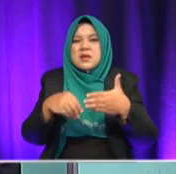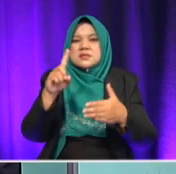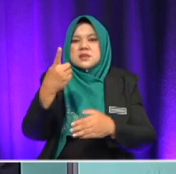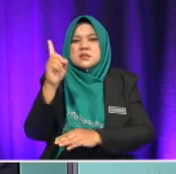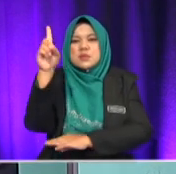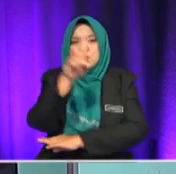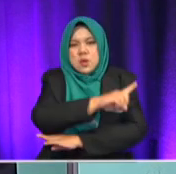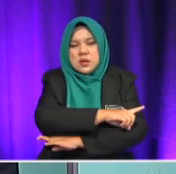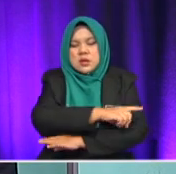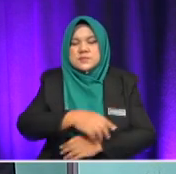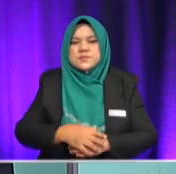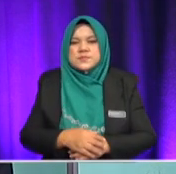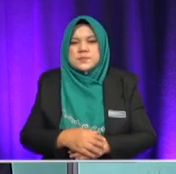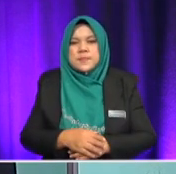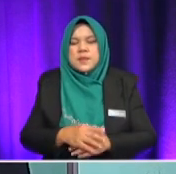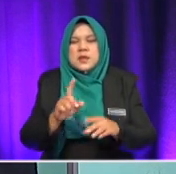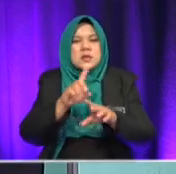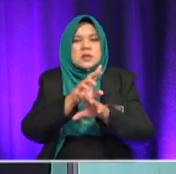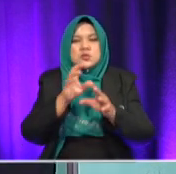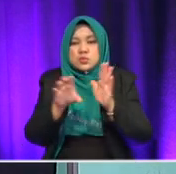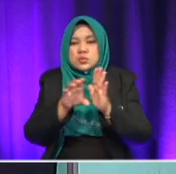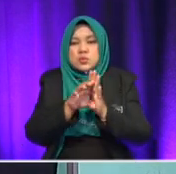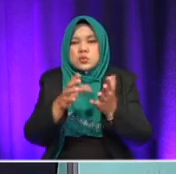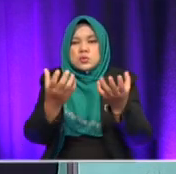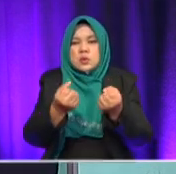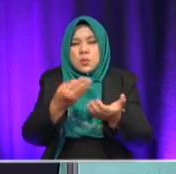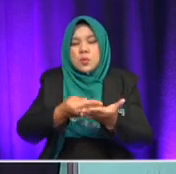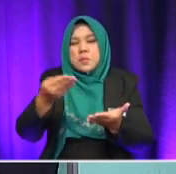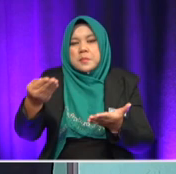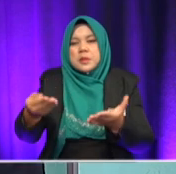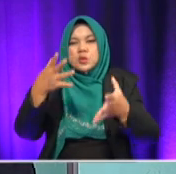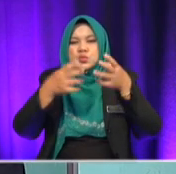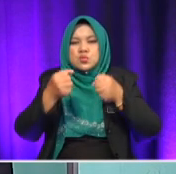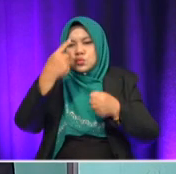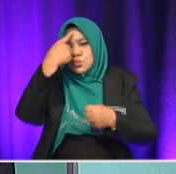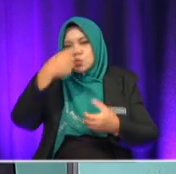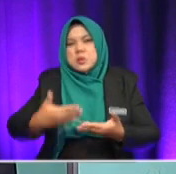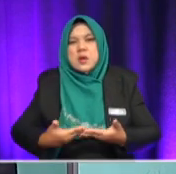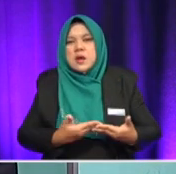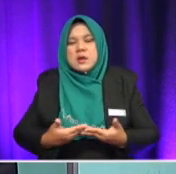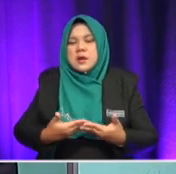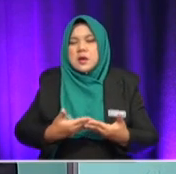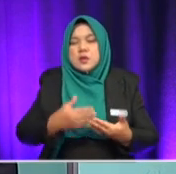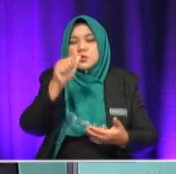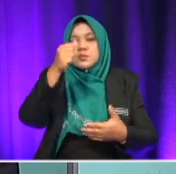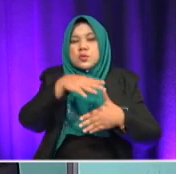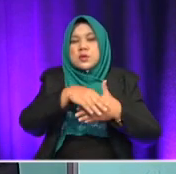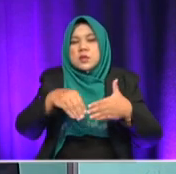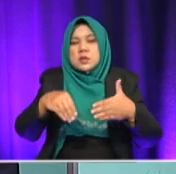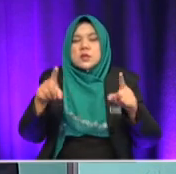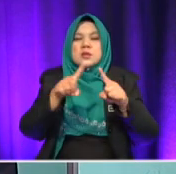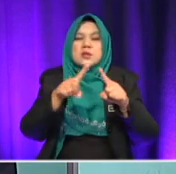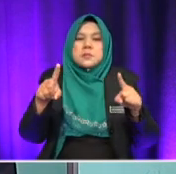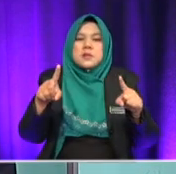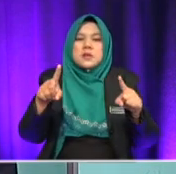harga 10 Ringgit itu maka dia tidak mampu di tempat Kenapa pendapatan dia tiga Ringgit jadi tidak mampu untuk membeli susu tersebut jadi menitik